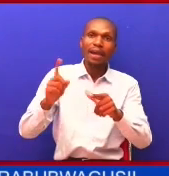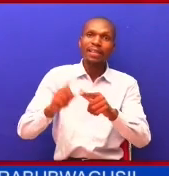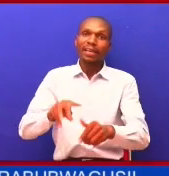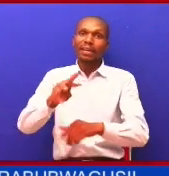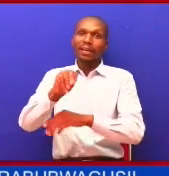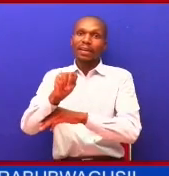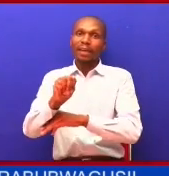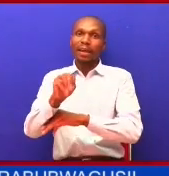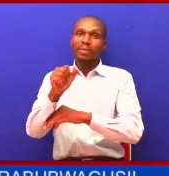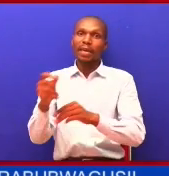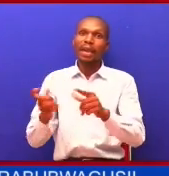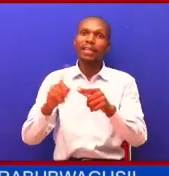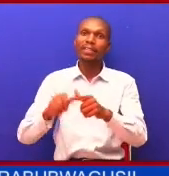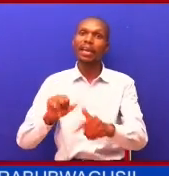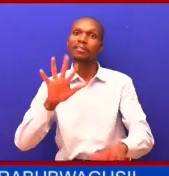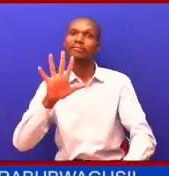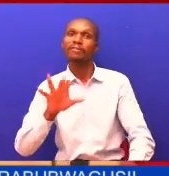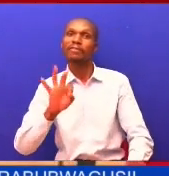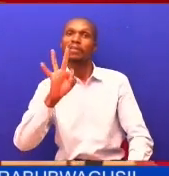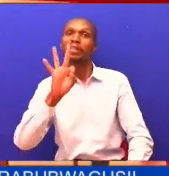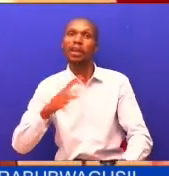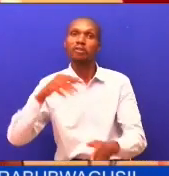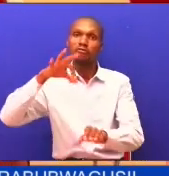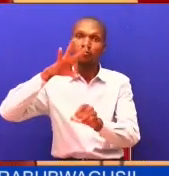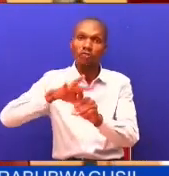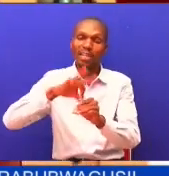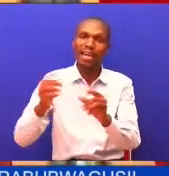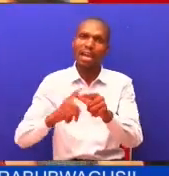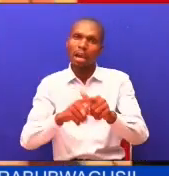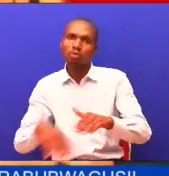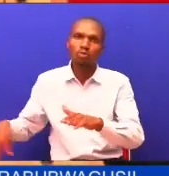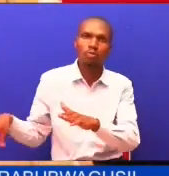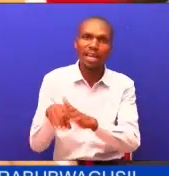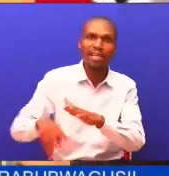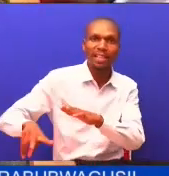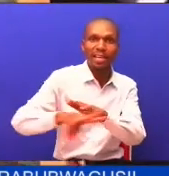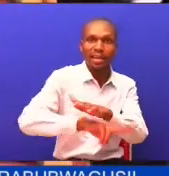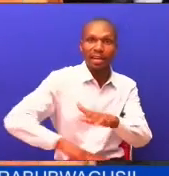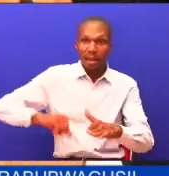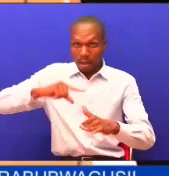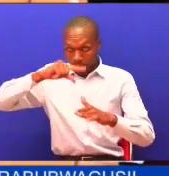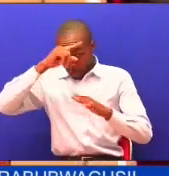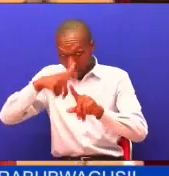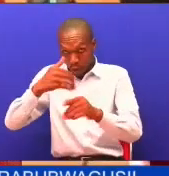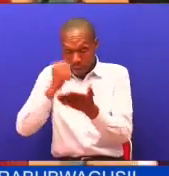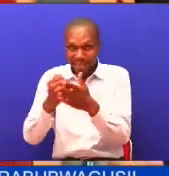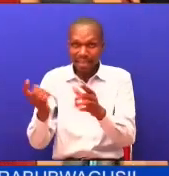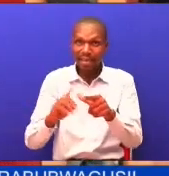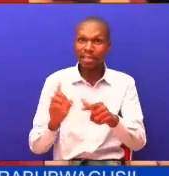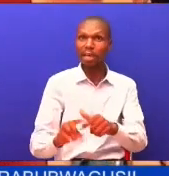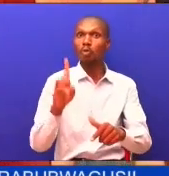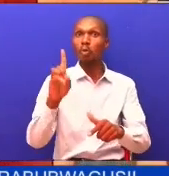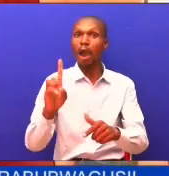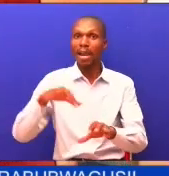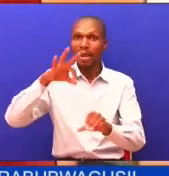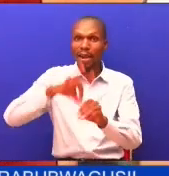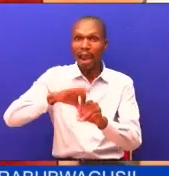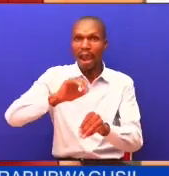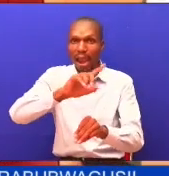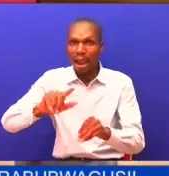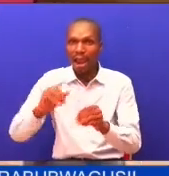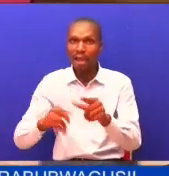merongo etano na batato bagaka ekura. Yoko murusi abisi omoske Monda. Ekure yemo igasalika ne yemo